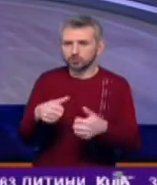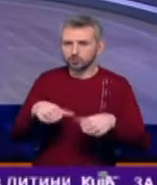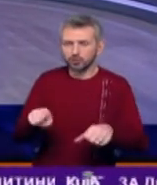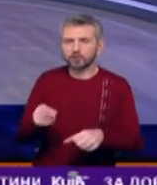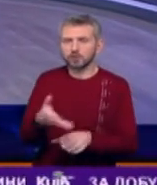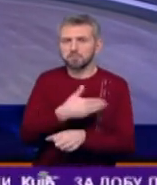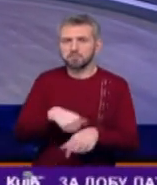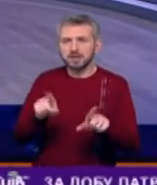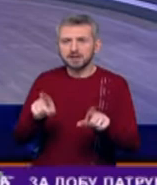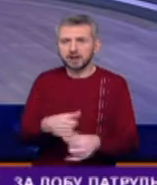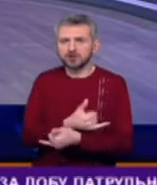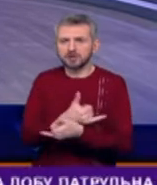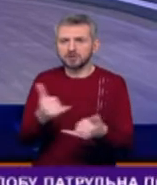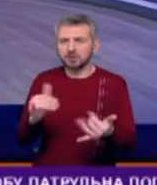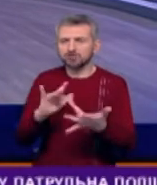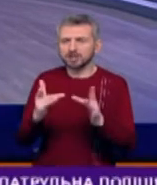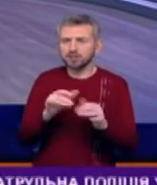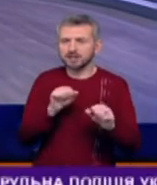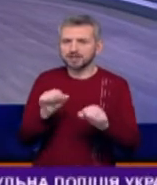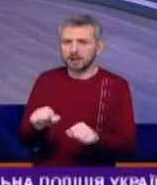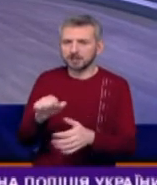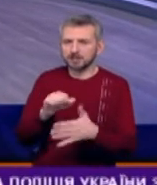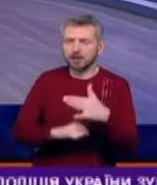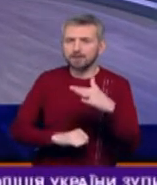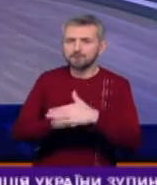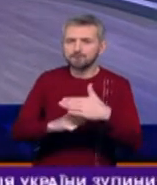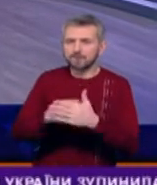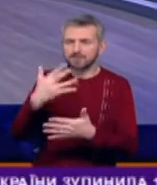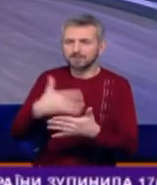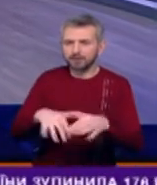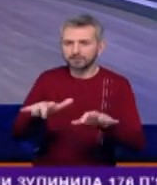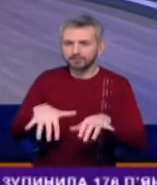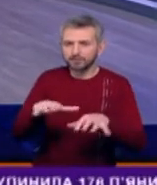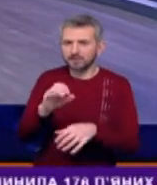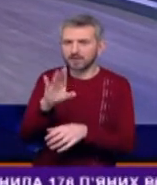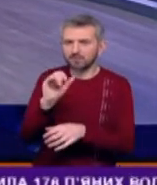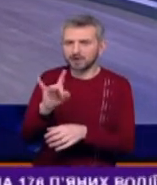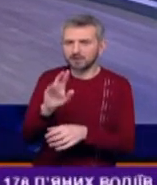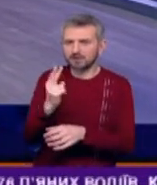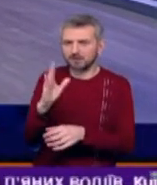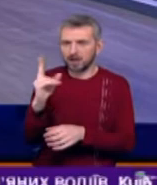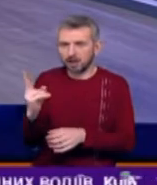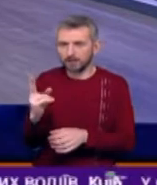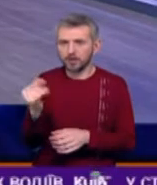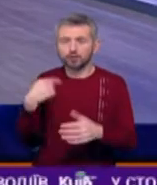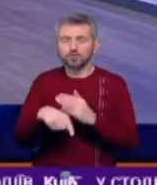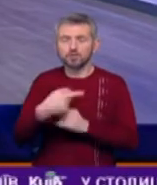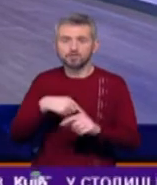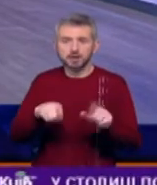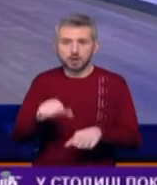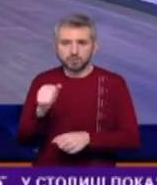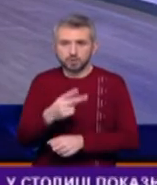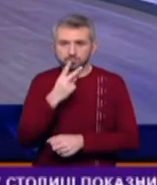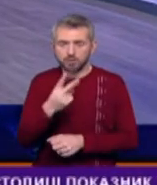теж забезпечили кіберзахист від бази це даних правда. Серверу Центральної виборчої комісії. І тому що ми теж можемо